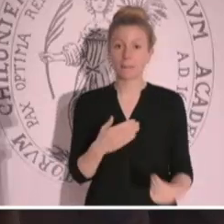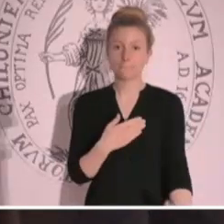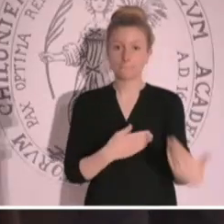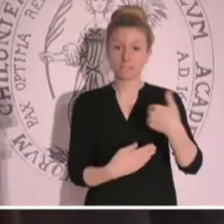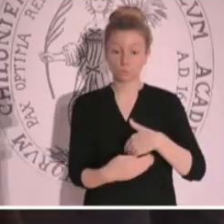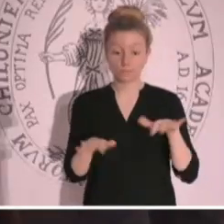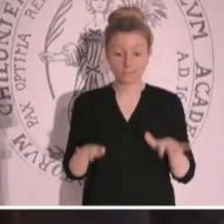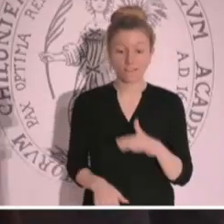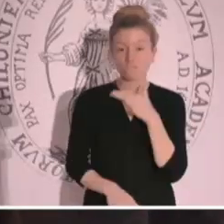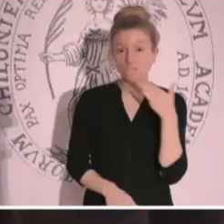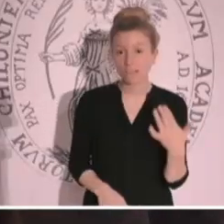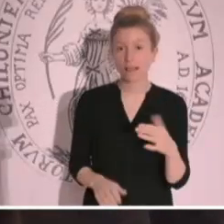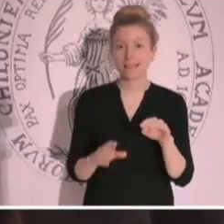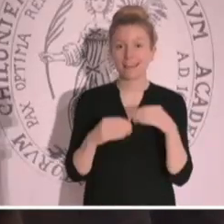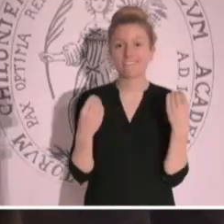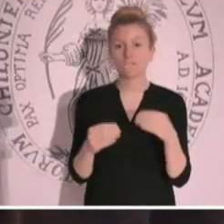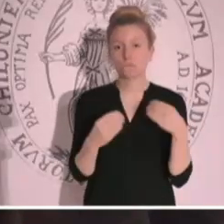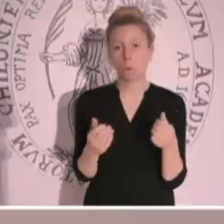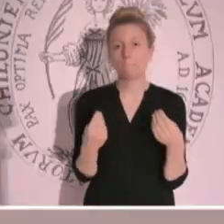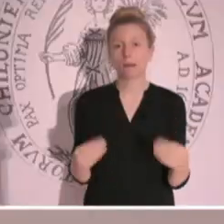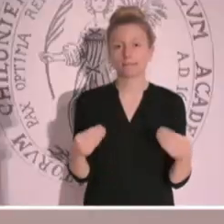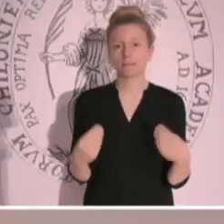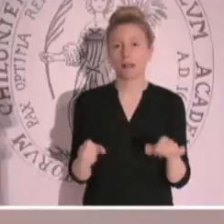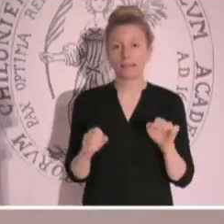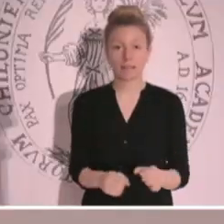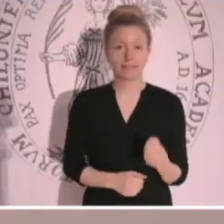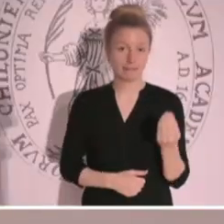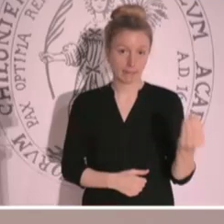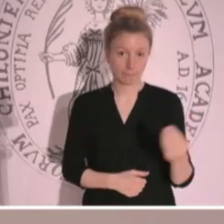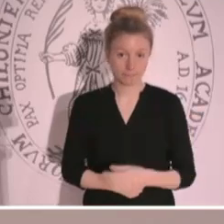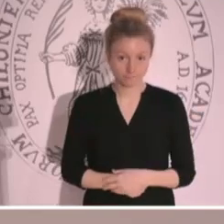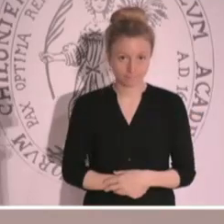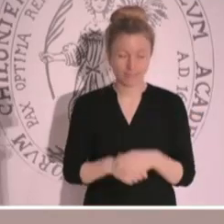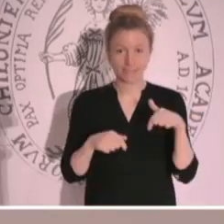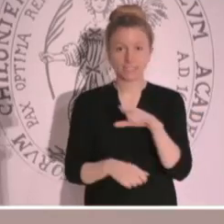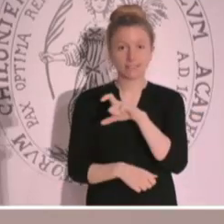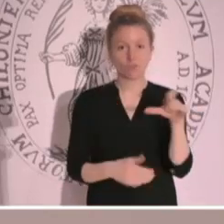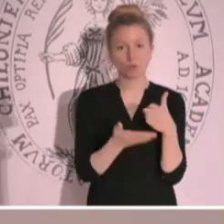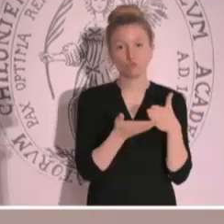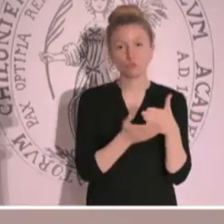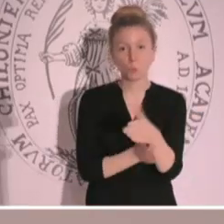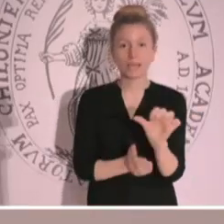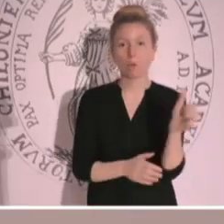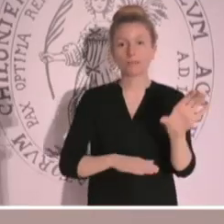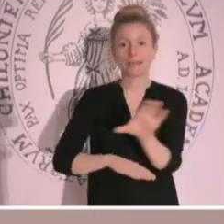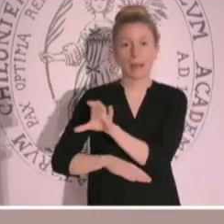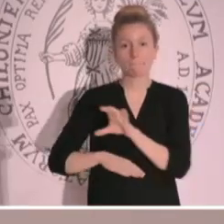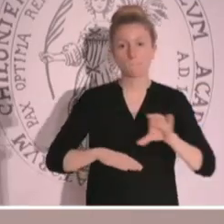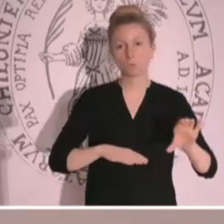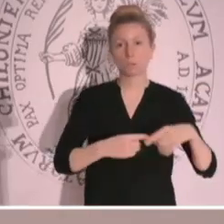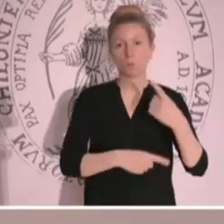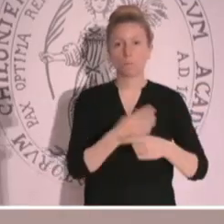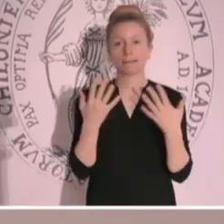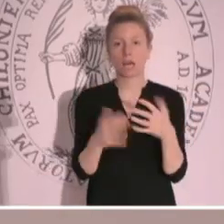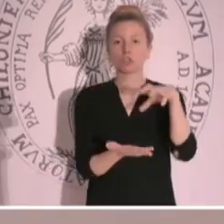Wir sind auch die ganze Woche über hier auf dem Hauptcampus zu finden. Wir freuen uns auf euch und wir wünschen